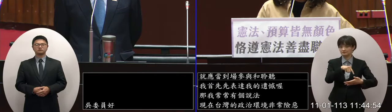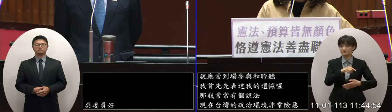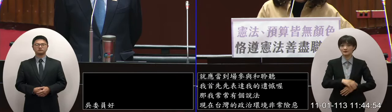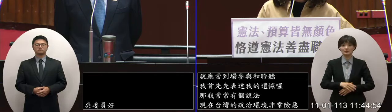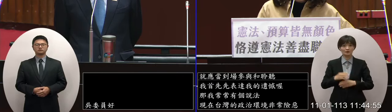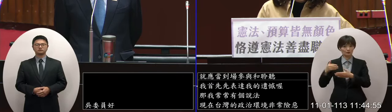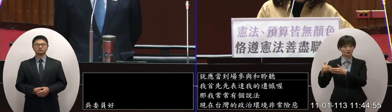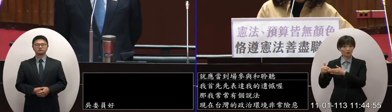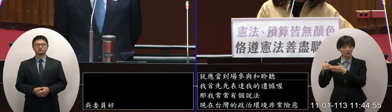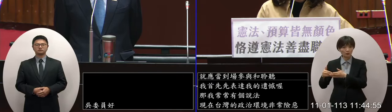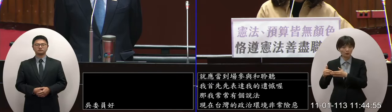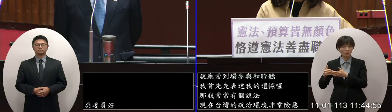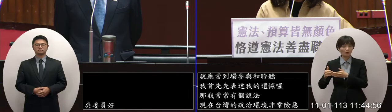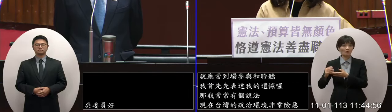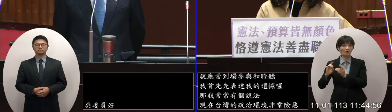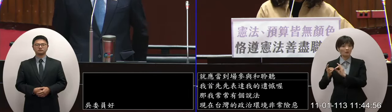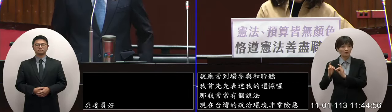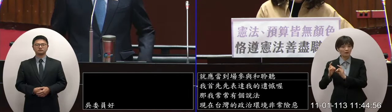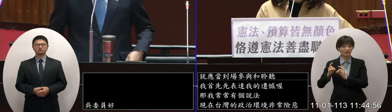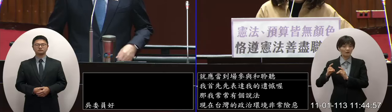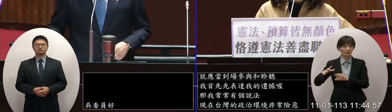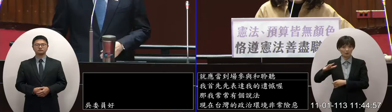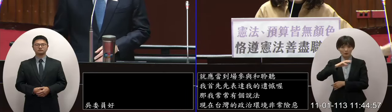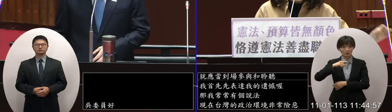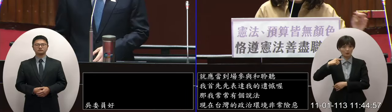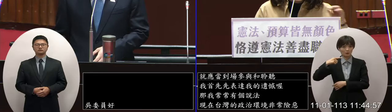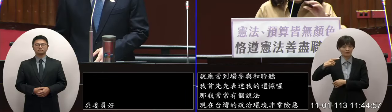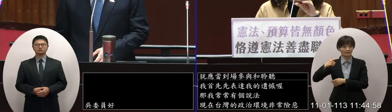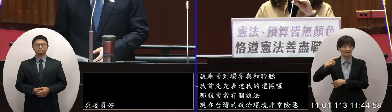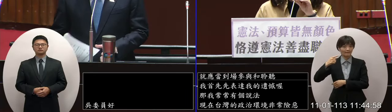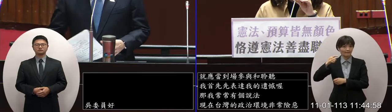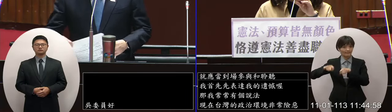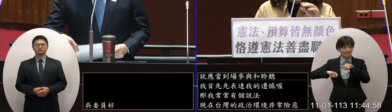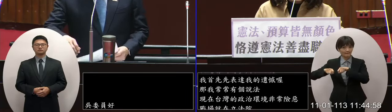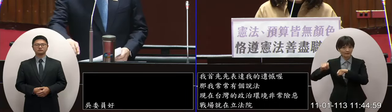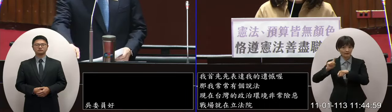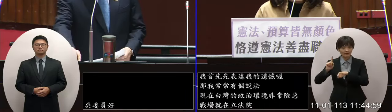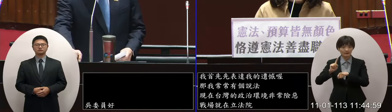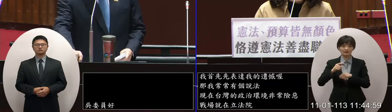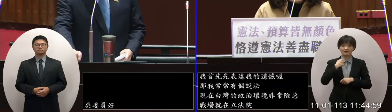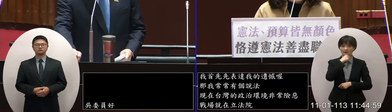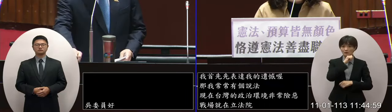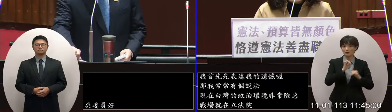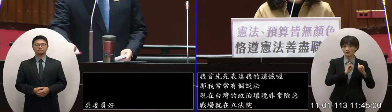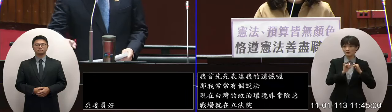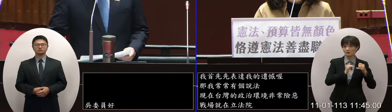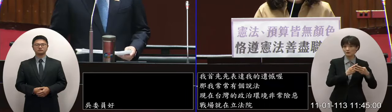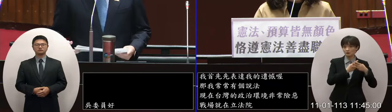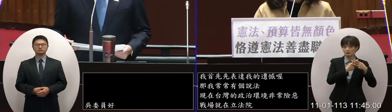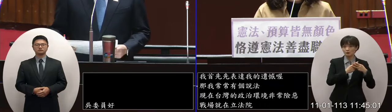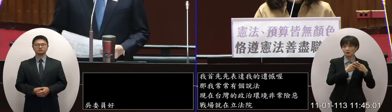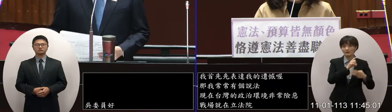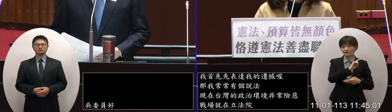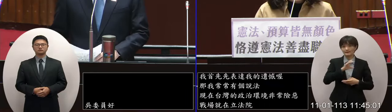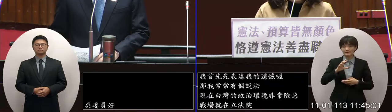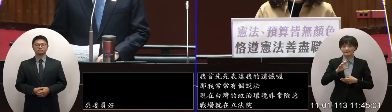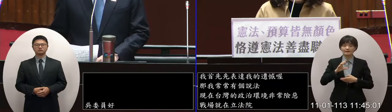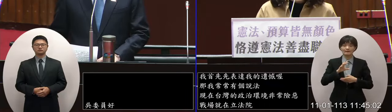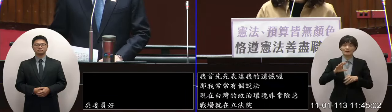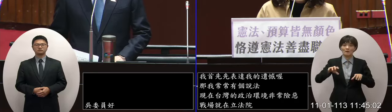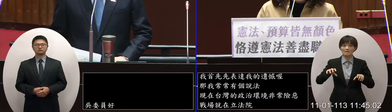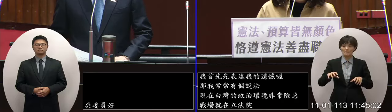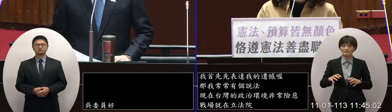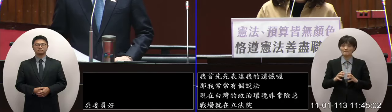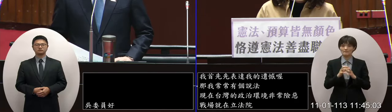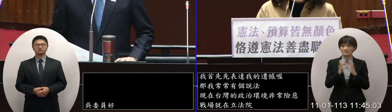点，再再的点出要用台湾的民主破坏台湾的民主，所以我形容它是形